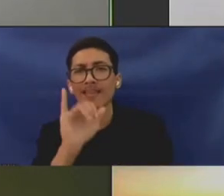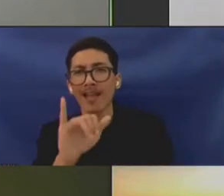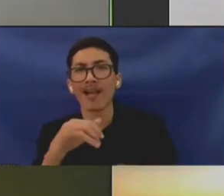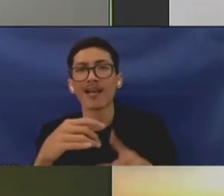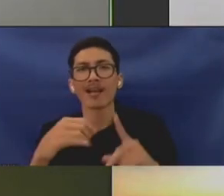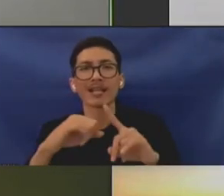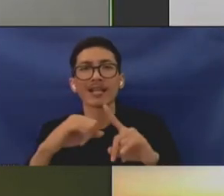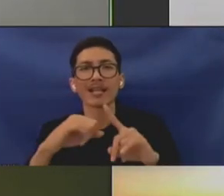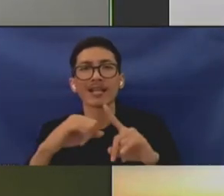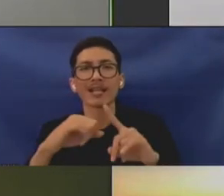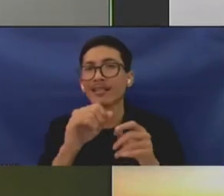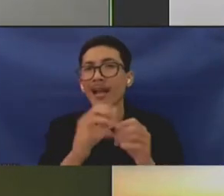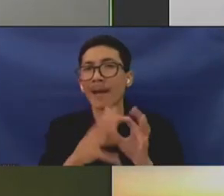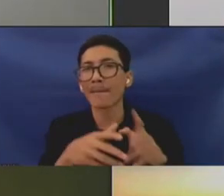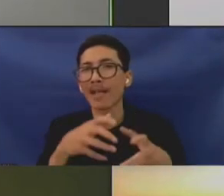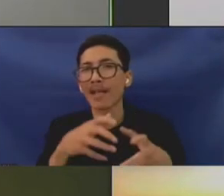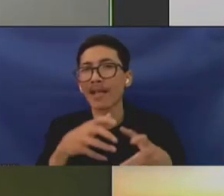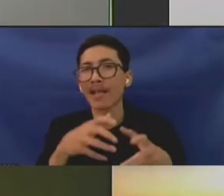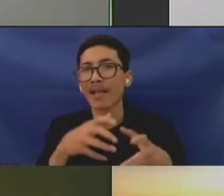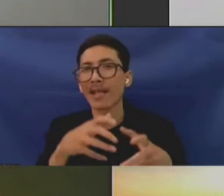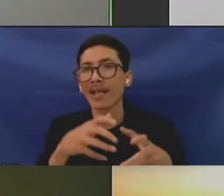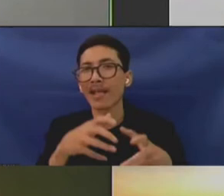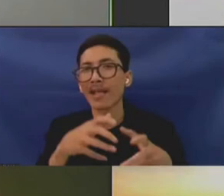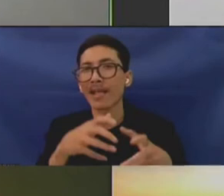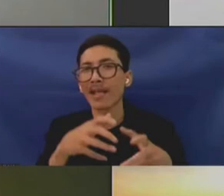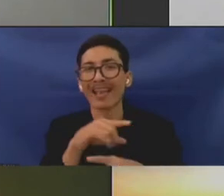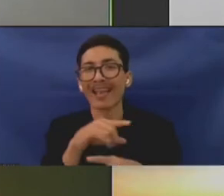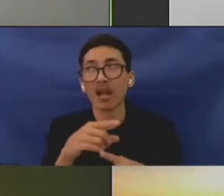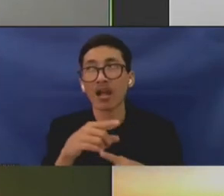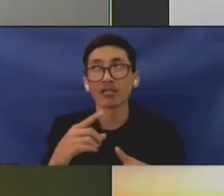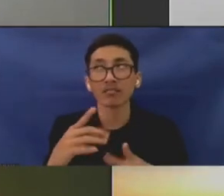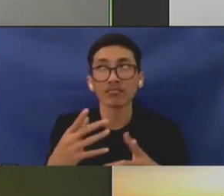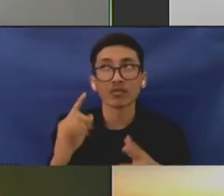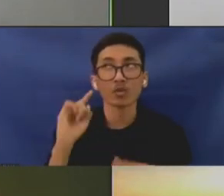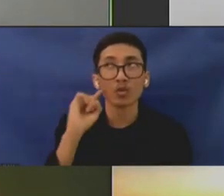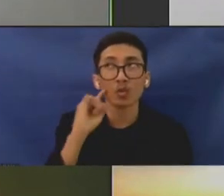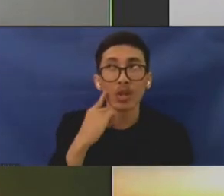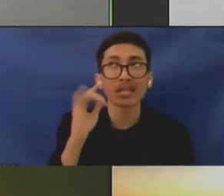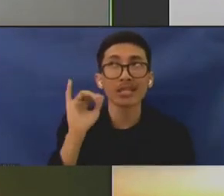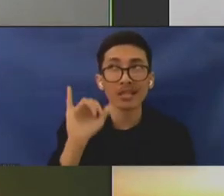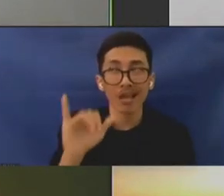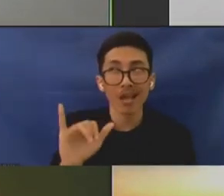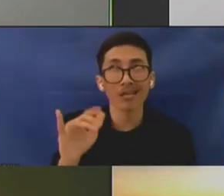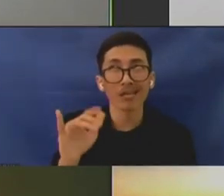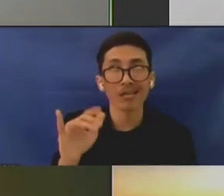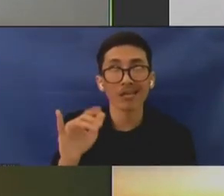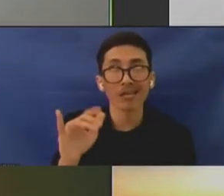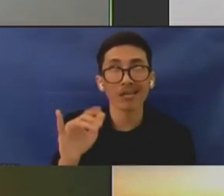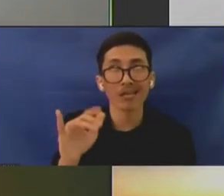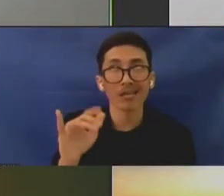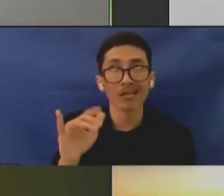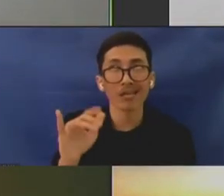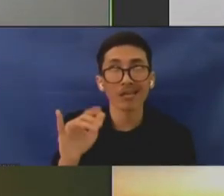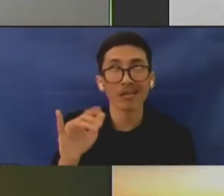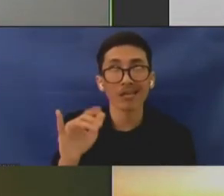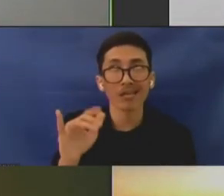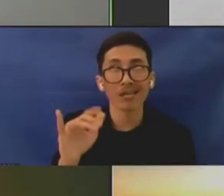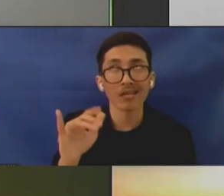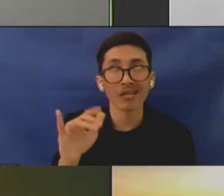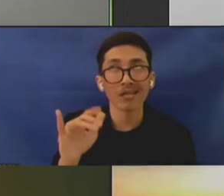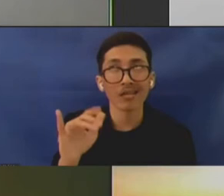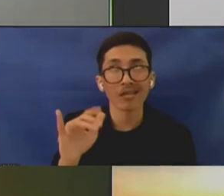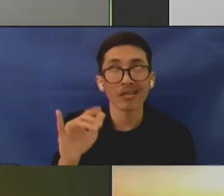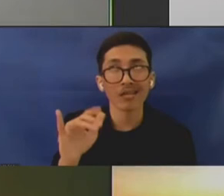anak tuli, misalnya siapapun sebenarnya, nggak cuma anak tuli, membutuhkan keterampilan untuk hidup. Tapi satu sisi yang saya sayangkan adalah